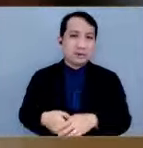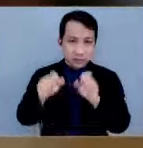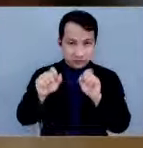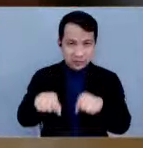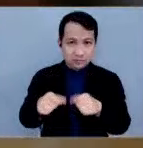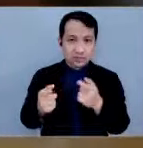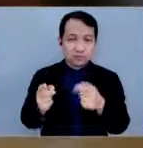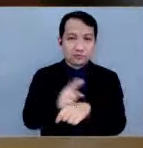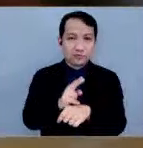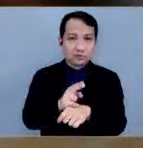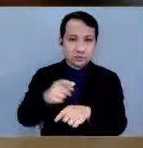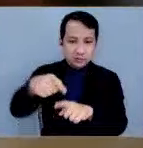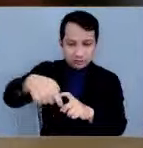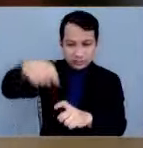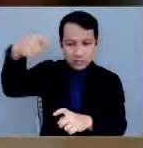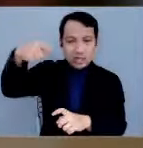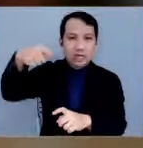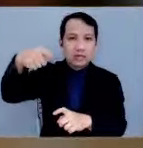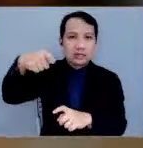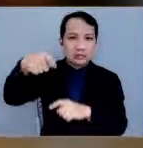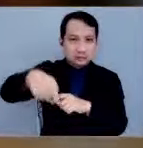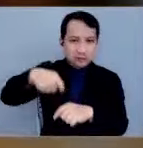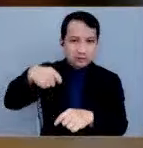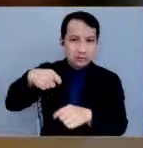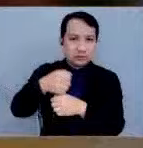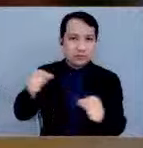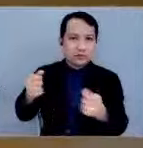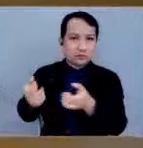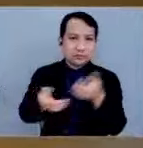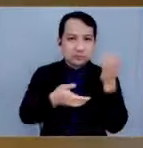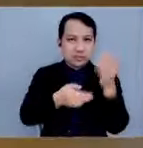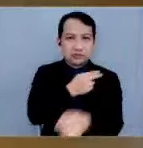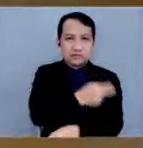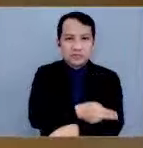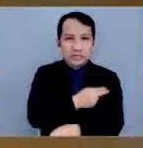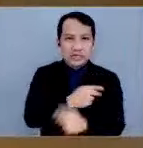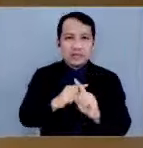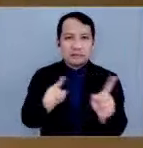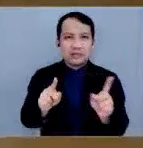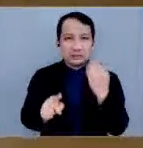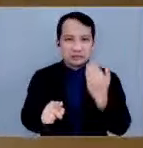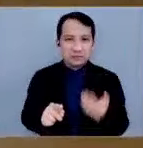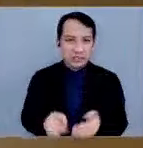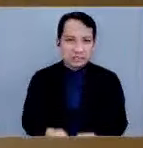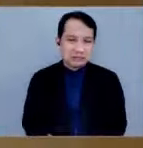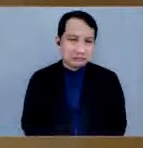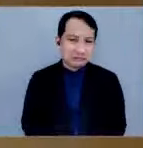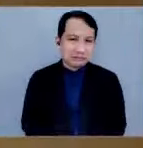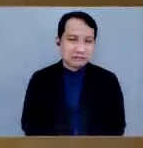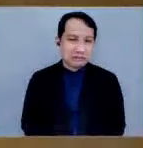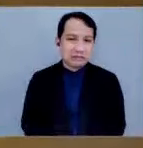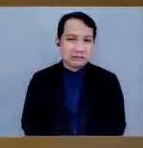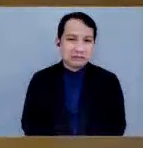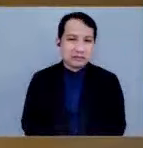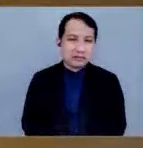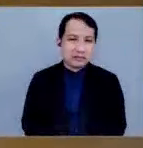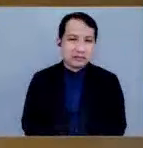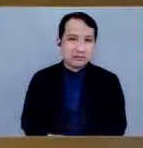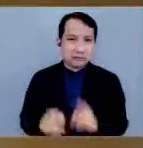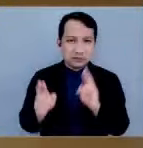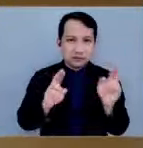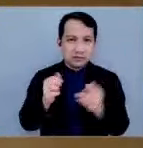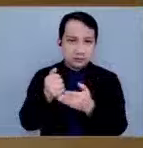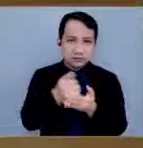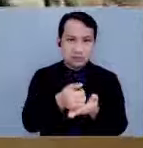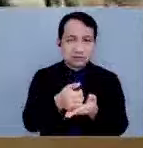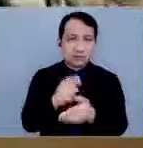ng backhoe ang mga rescuer. Sinubukang dalhin sa ospital ang biktima pero binawian din siya ng buhay. Nakahanda naman daw tumulong ang lokal